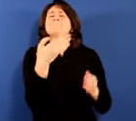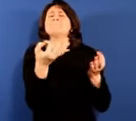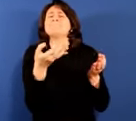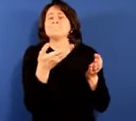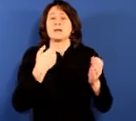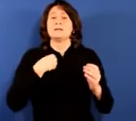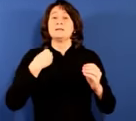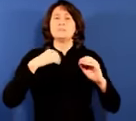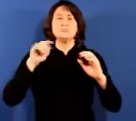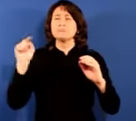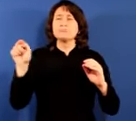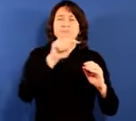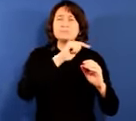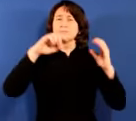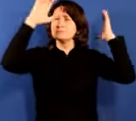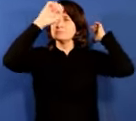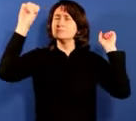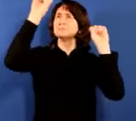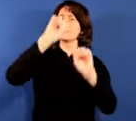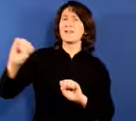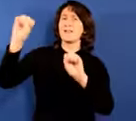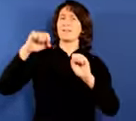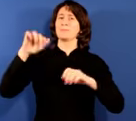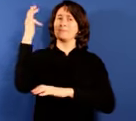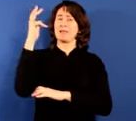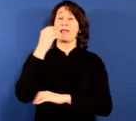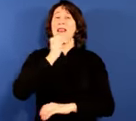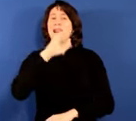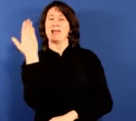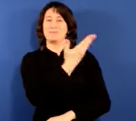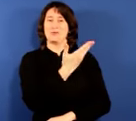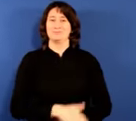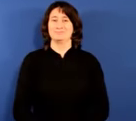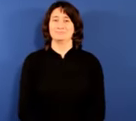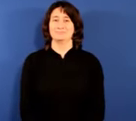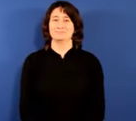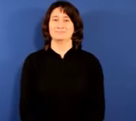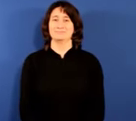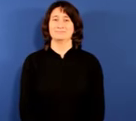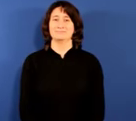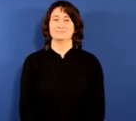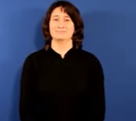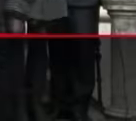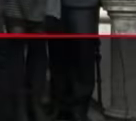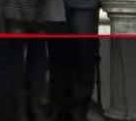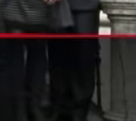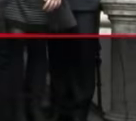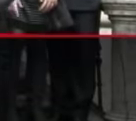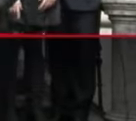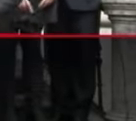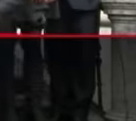dio. Horregatik eta transmititzen dituen balioengatik. Amaitzeko esan du Atletiken espiritua handia dela, Bizkaiarena den